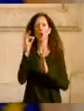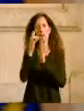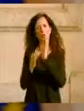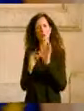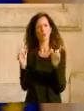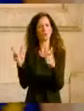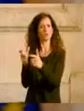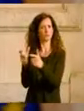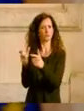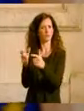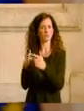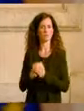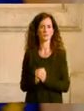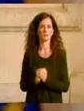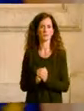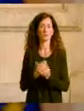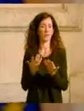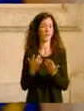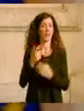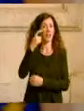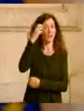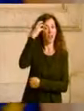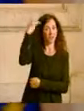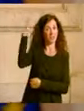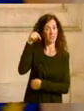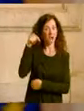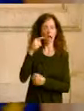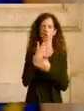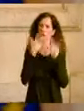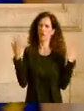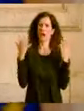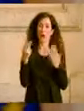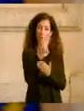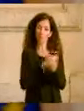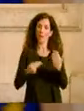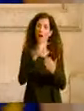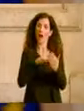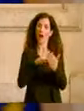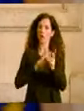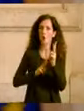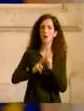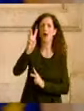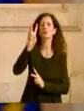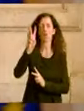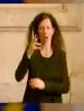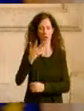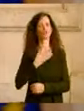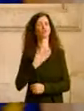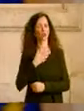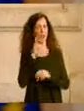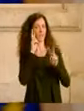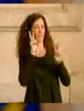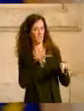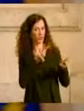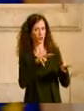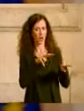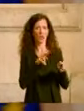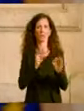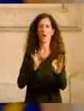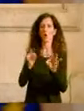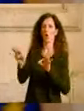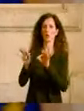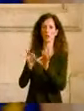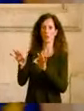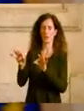lo Stato ha, con questo piano nazionale, anche una funzione di vigilanza e coordinamento.